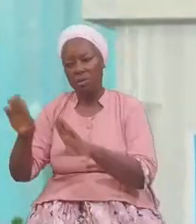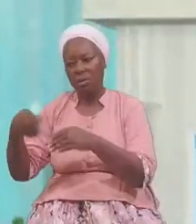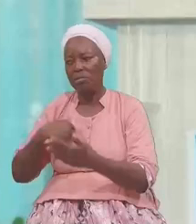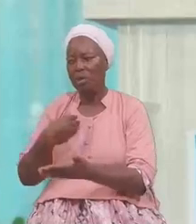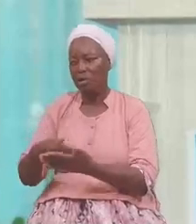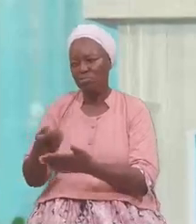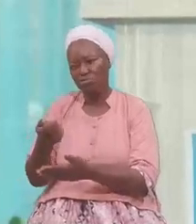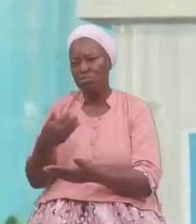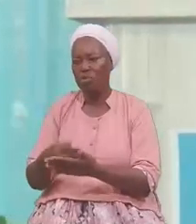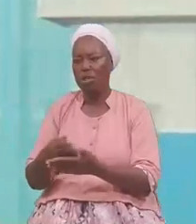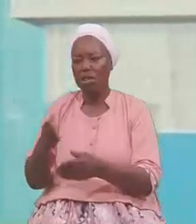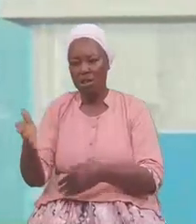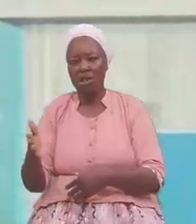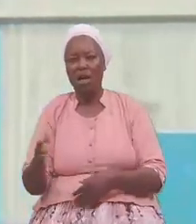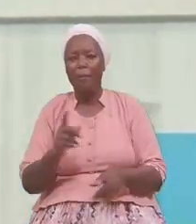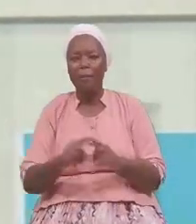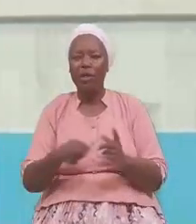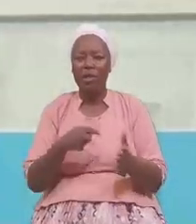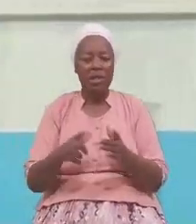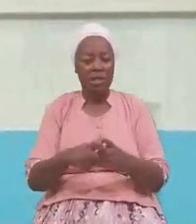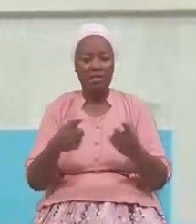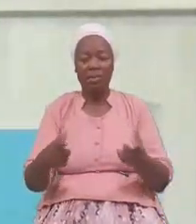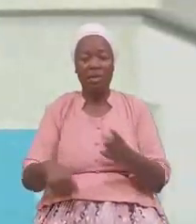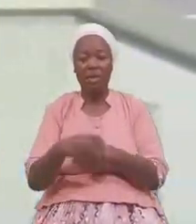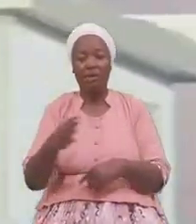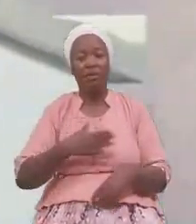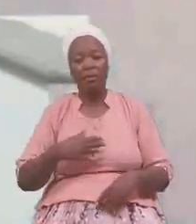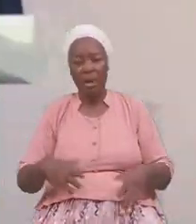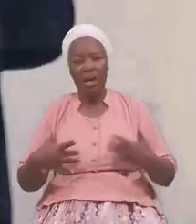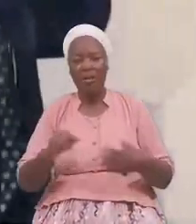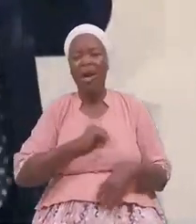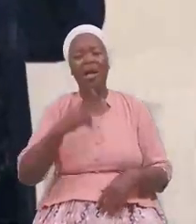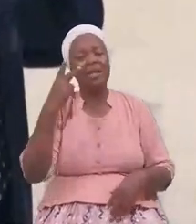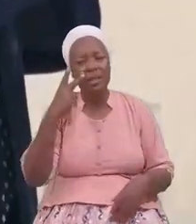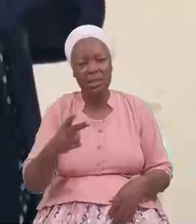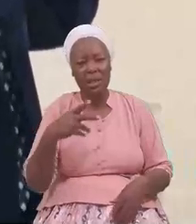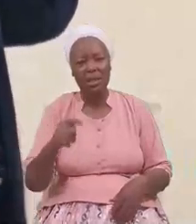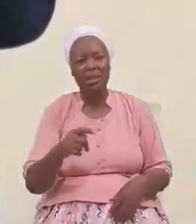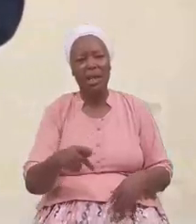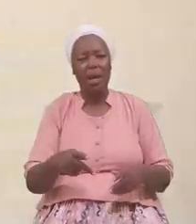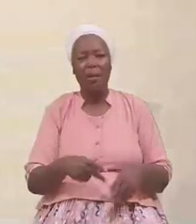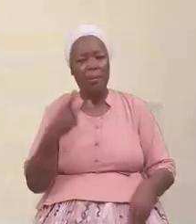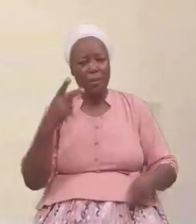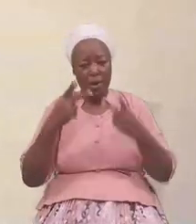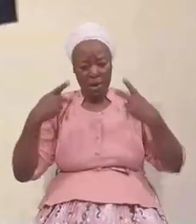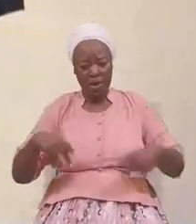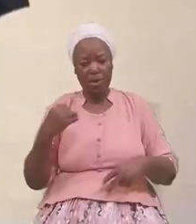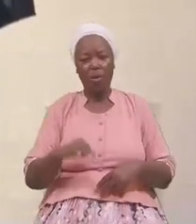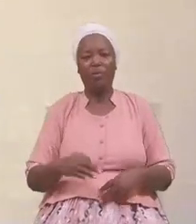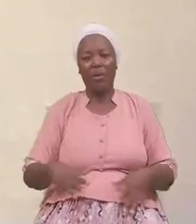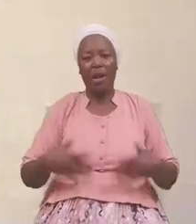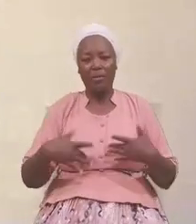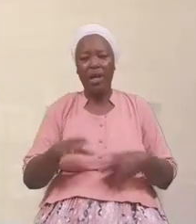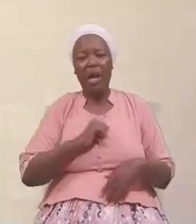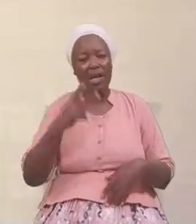Mais ce grand jour de ma vie, je vois le prince de la vie. Je vois le créateur